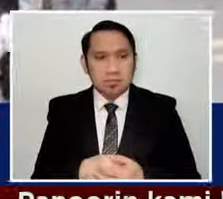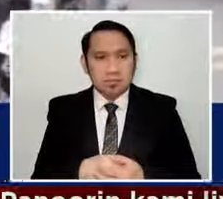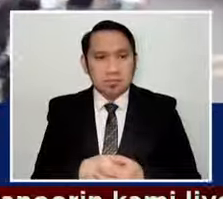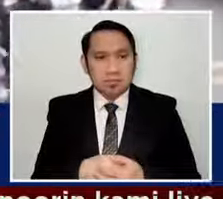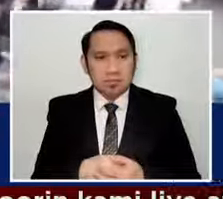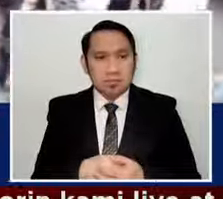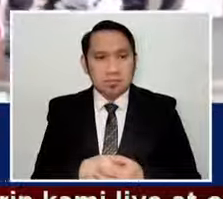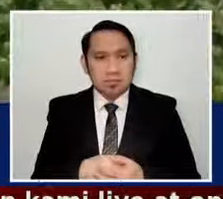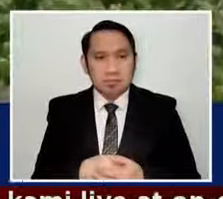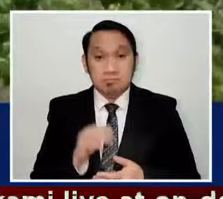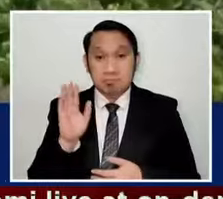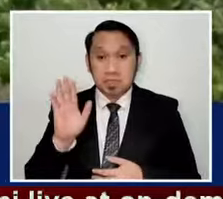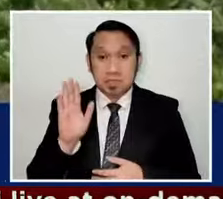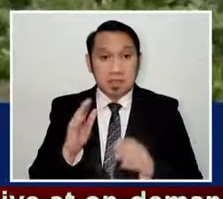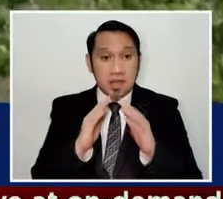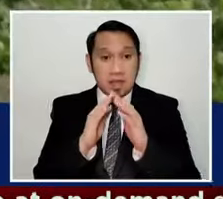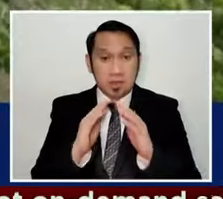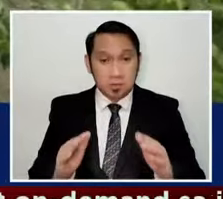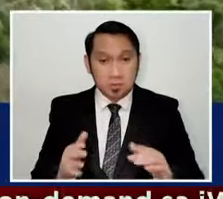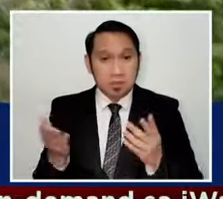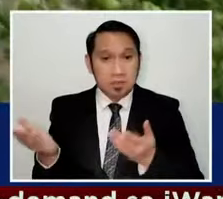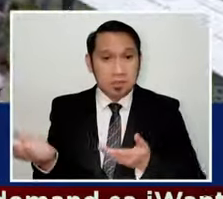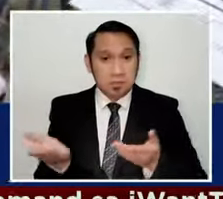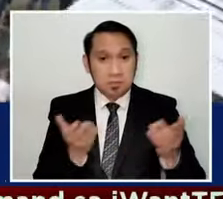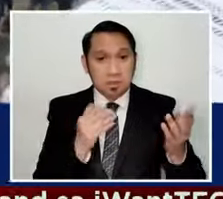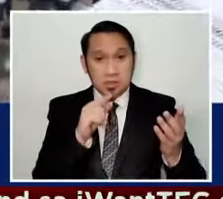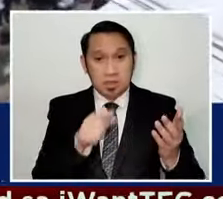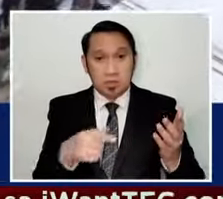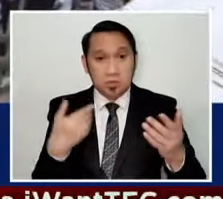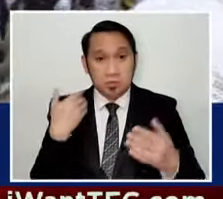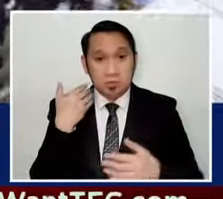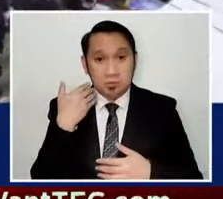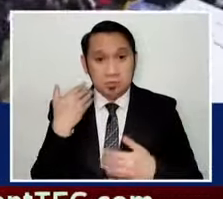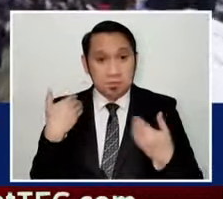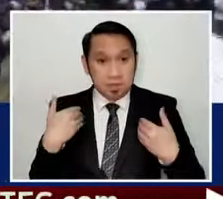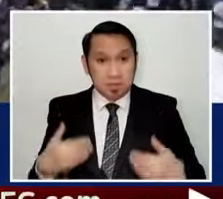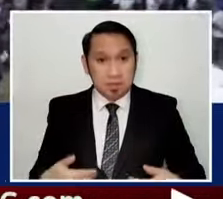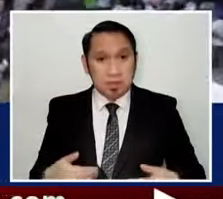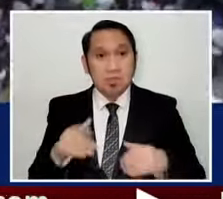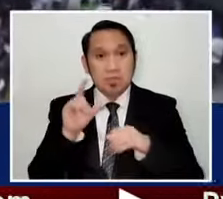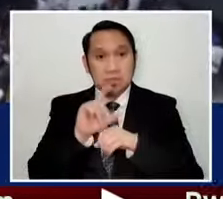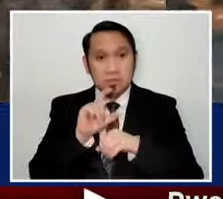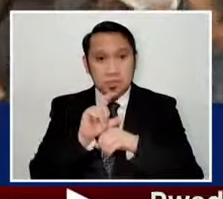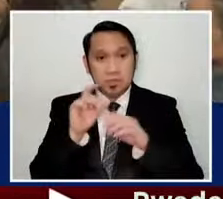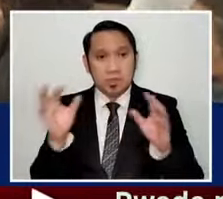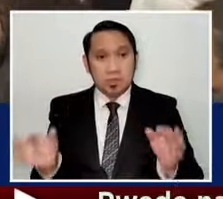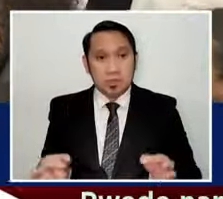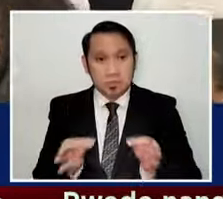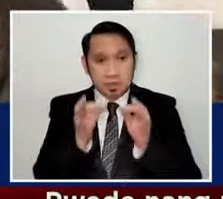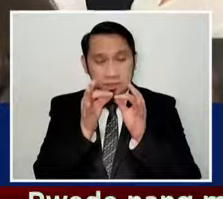Mula sa kanilang bahay, dinala ang labi ng gobernador sa simbahan para sa Misa de Requiem.